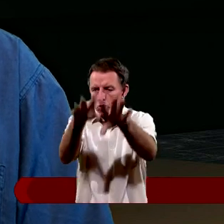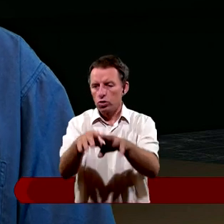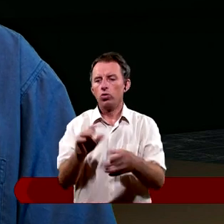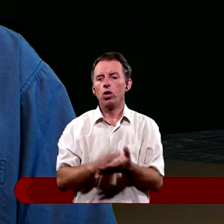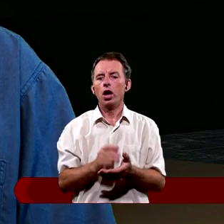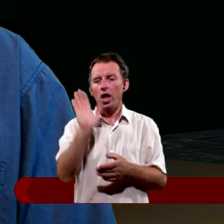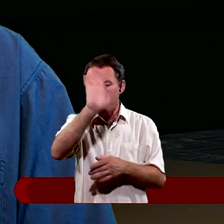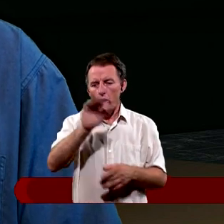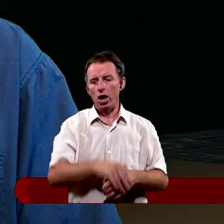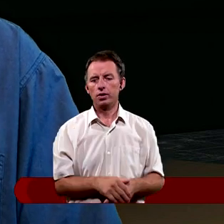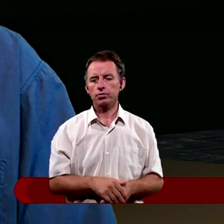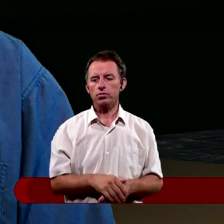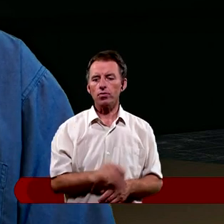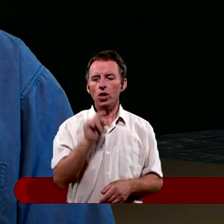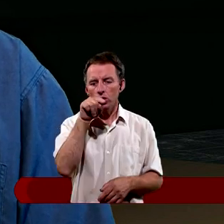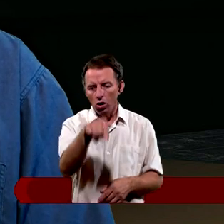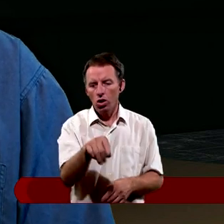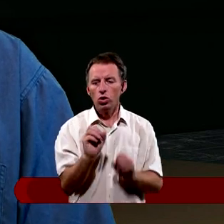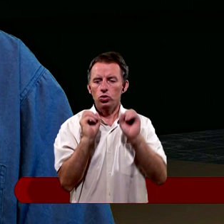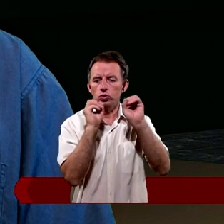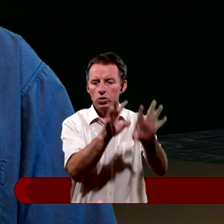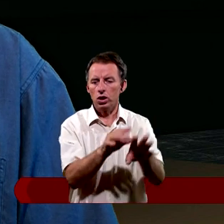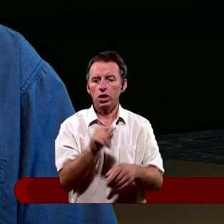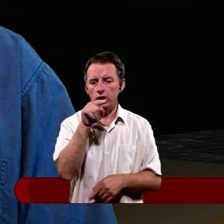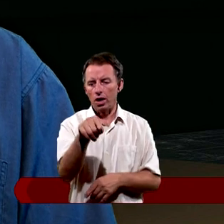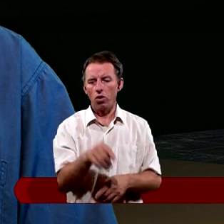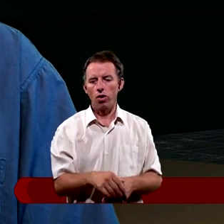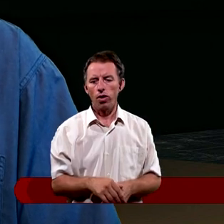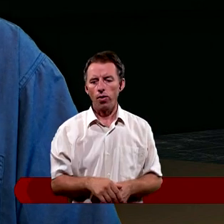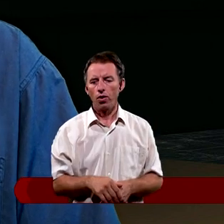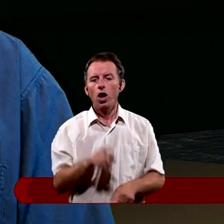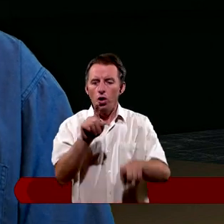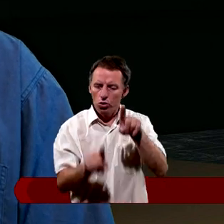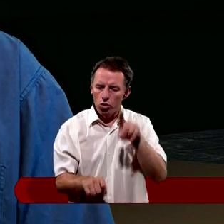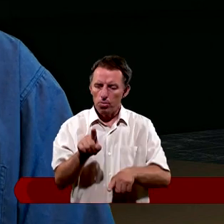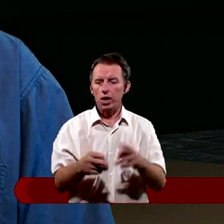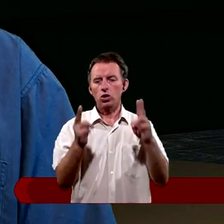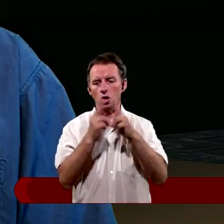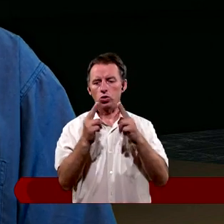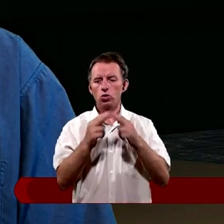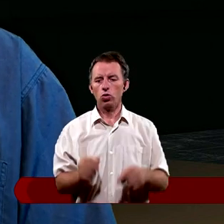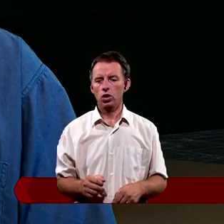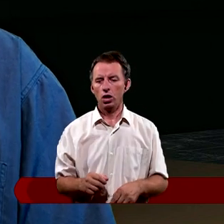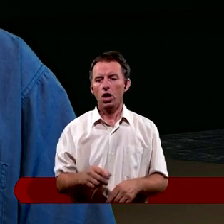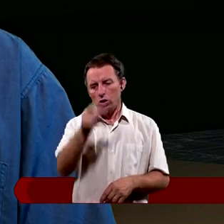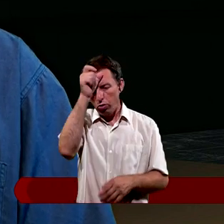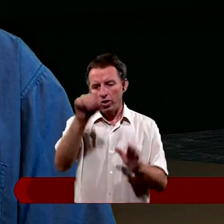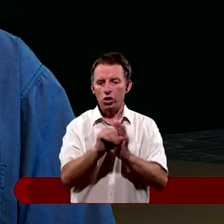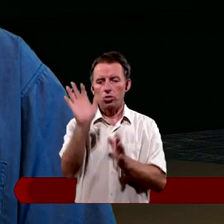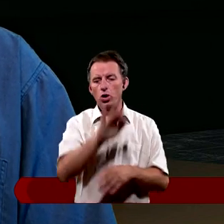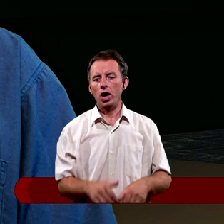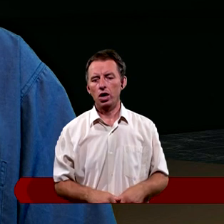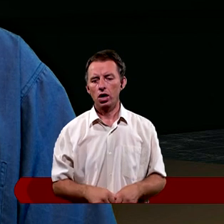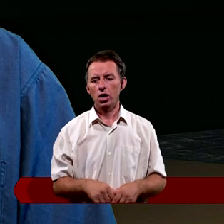prawda? I teraz przywrócenie tego normalnego stosunku człowieka do